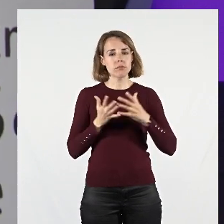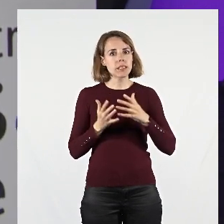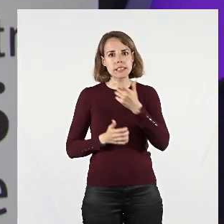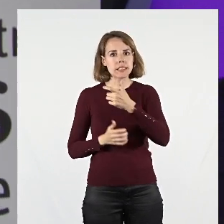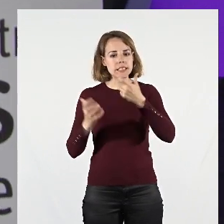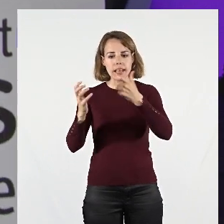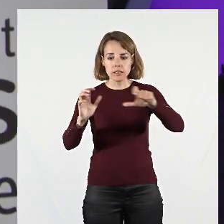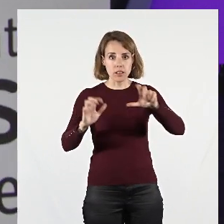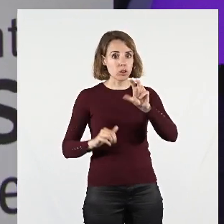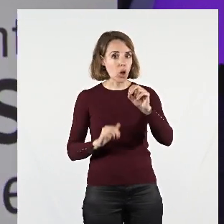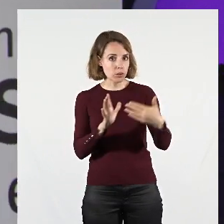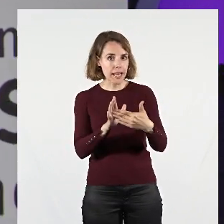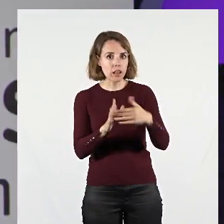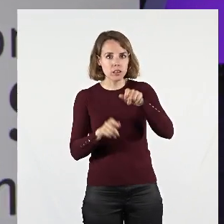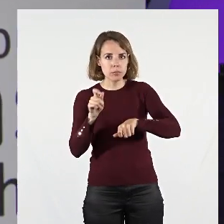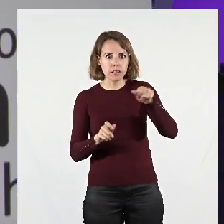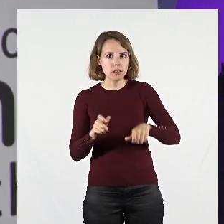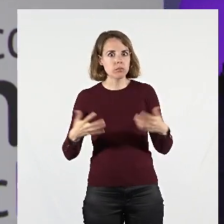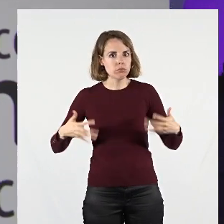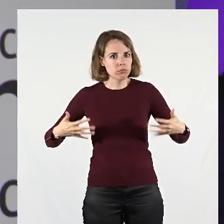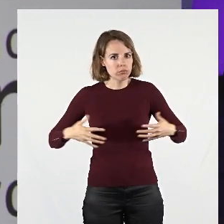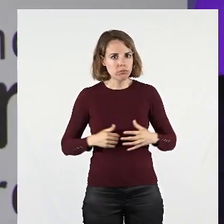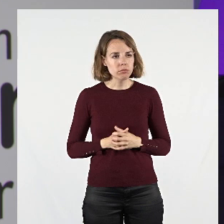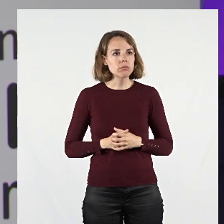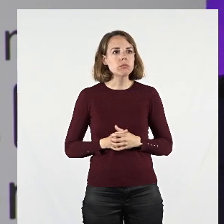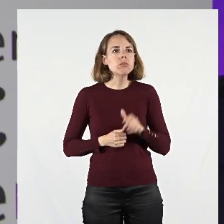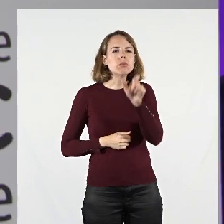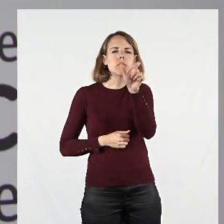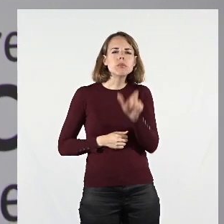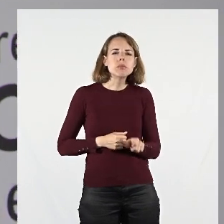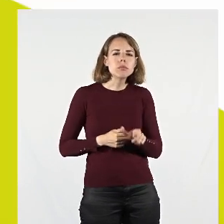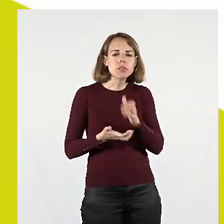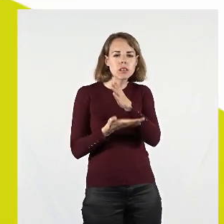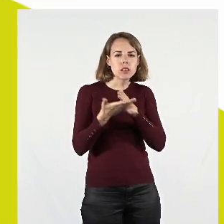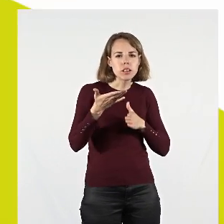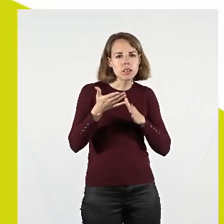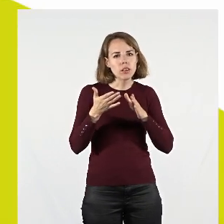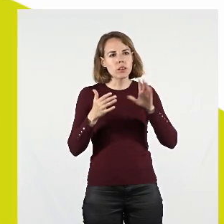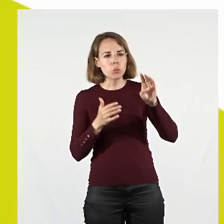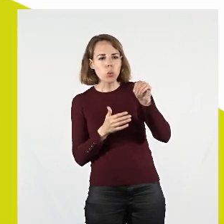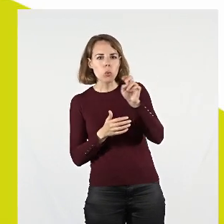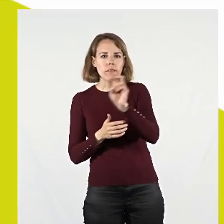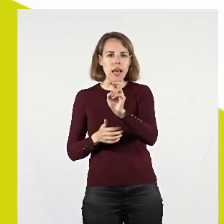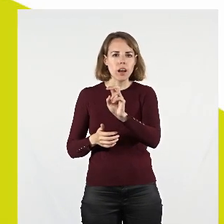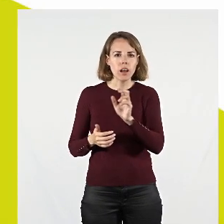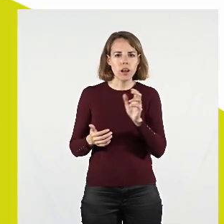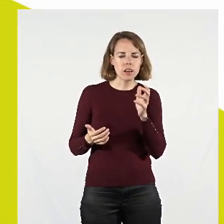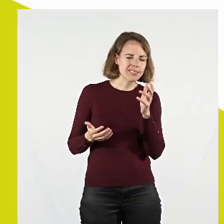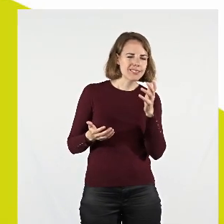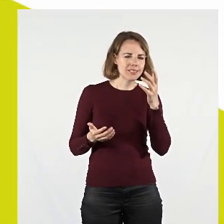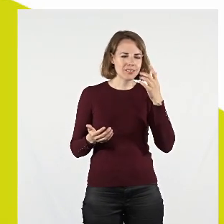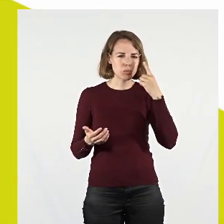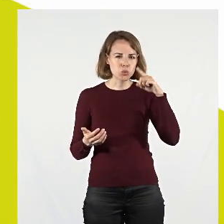personnes. Alors, je vais expliquer pourquoi une colonne au milieu est un peu et verte et bleue. Ça, c'est une astuce de présentation que les